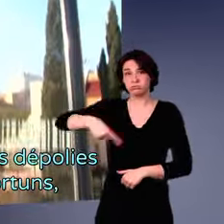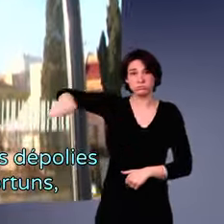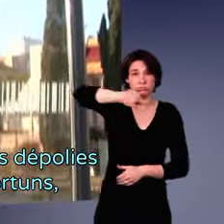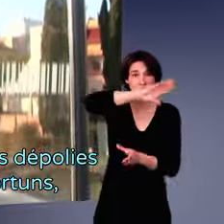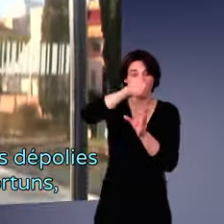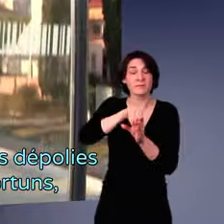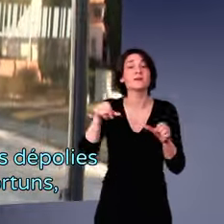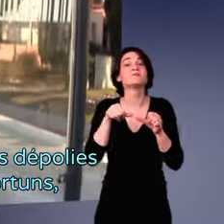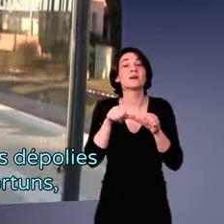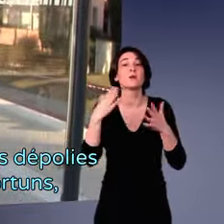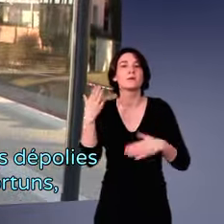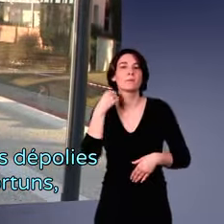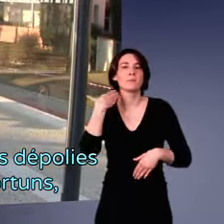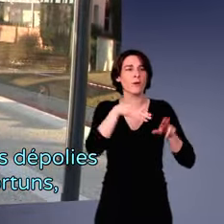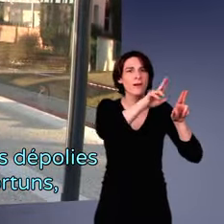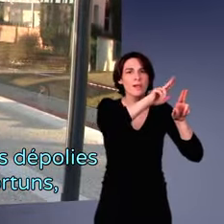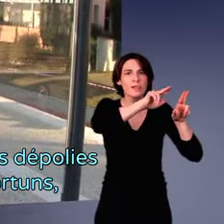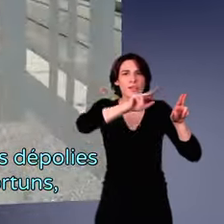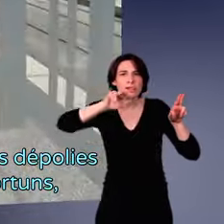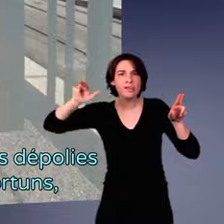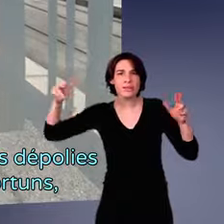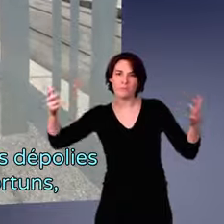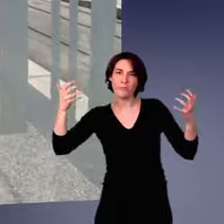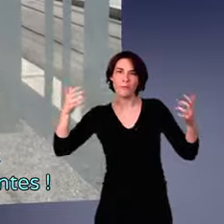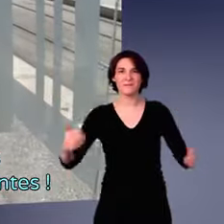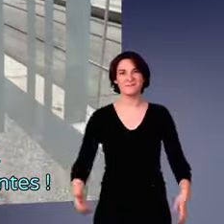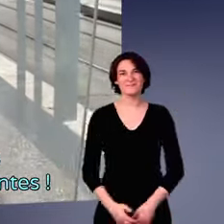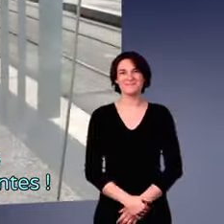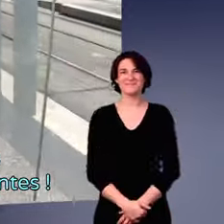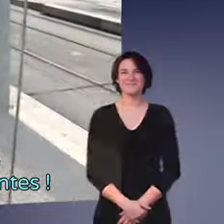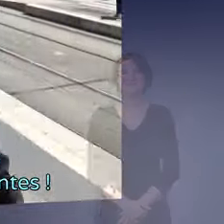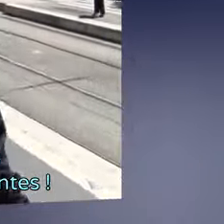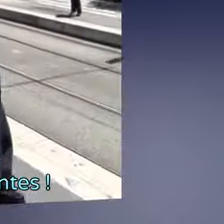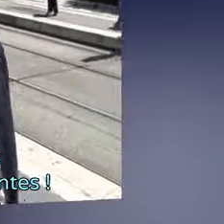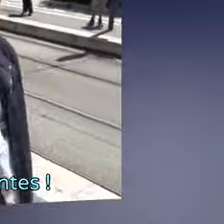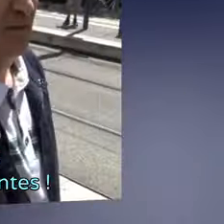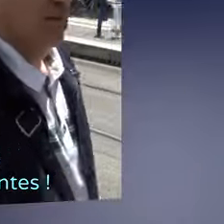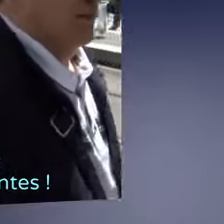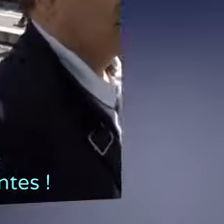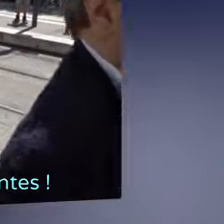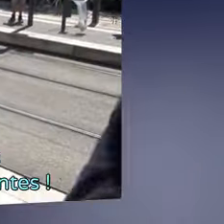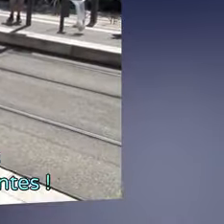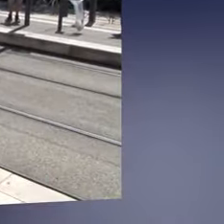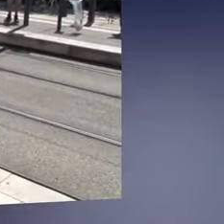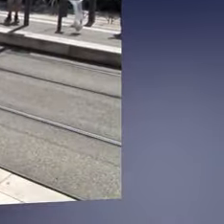signalé par des bandes d'polis pour éviter les chocs inopportuns qui ne concernent pas que les personnes